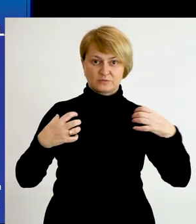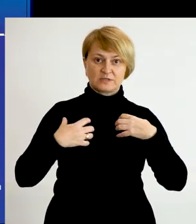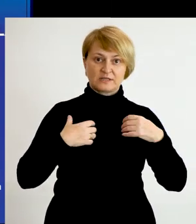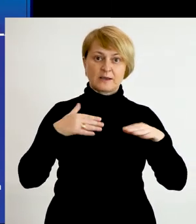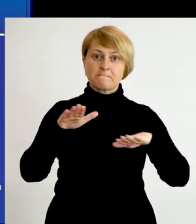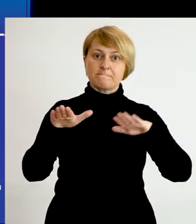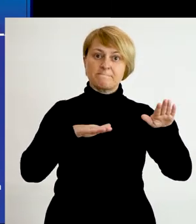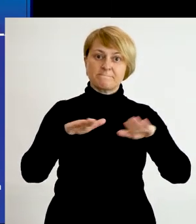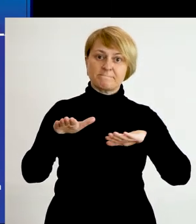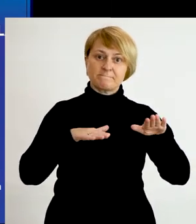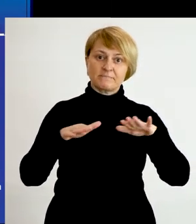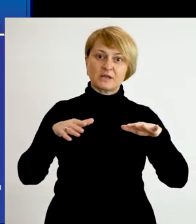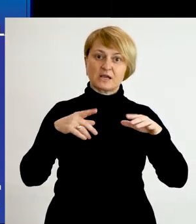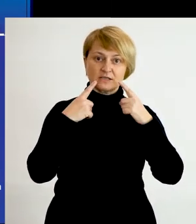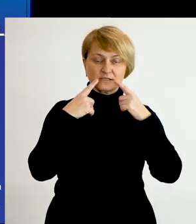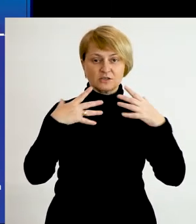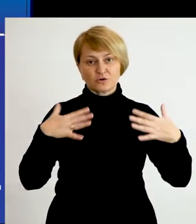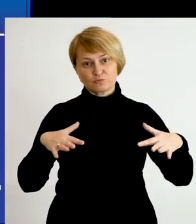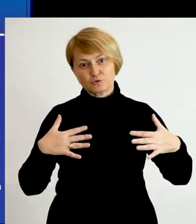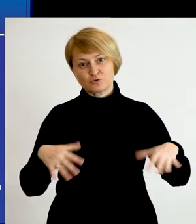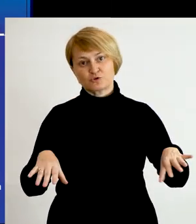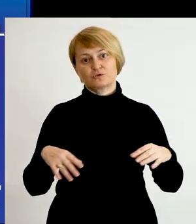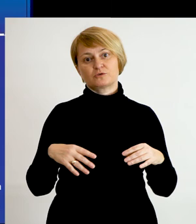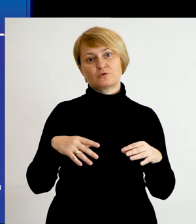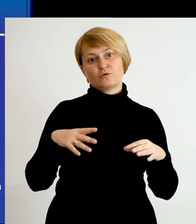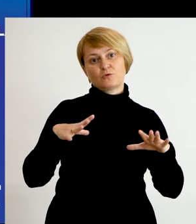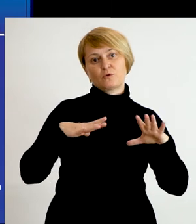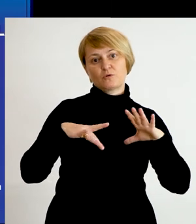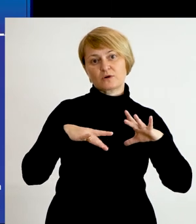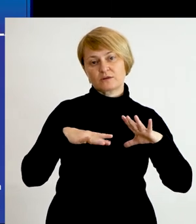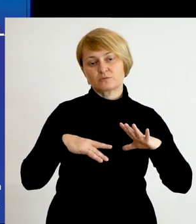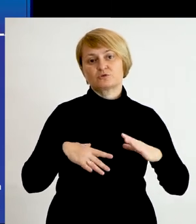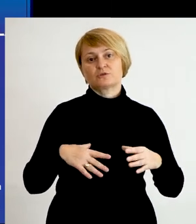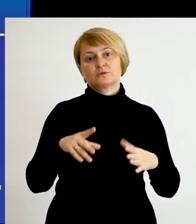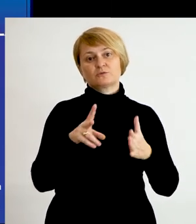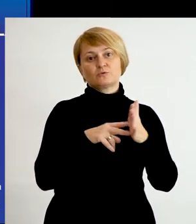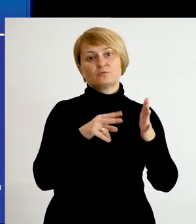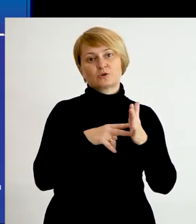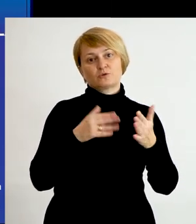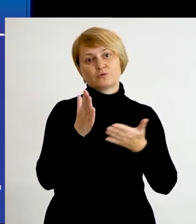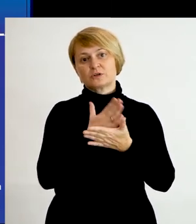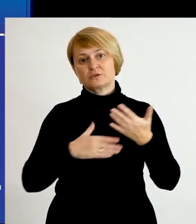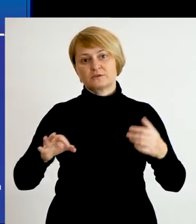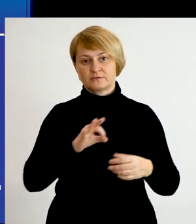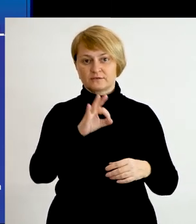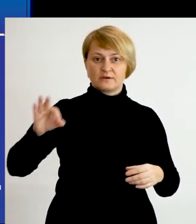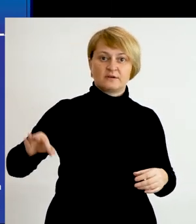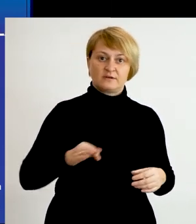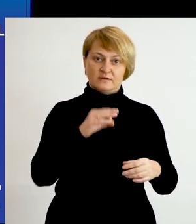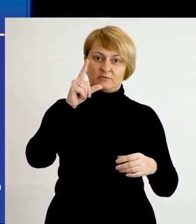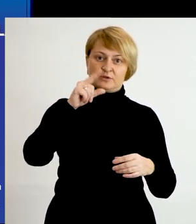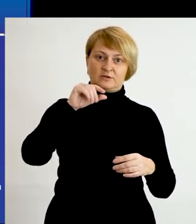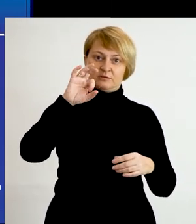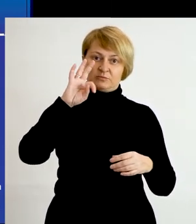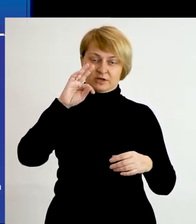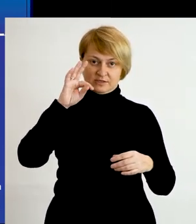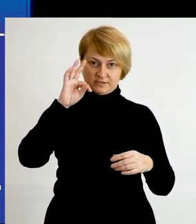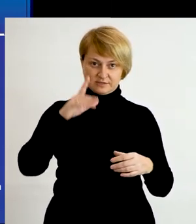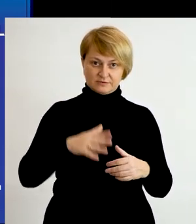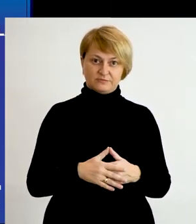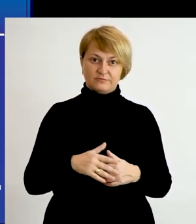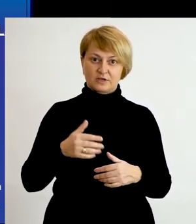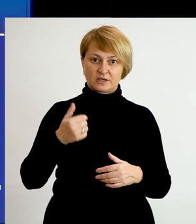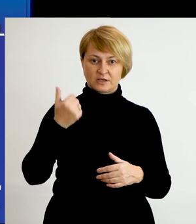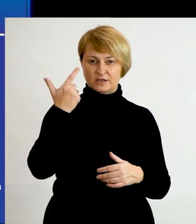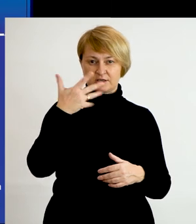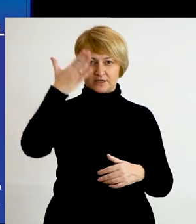zagospodarowujemy na miejsce rekreacji, którego w tamtym miejscu brakuje, część kamionki Piast. Parę lat temu jeszcze